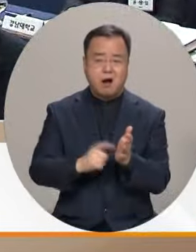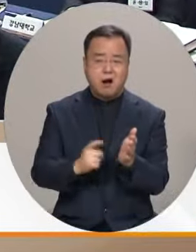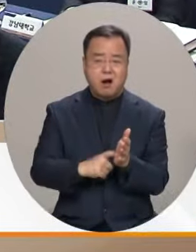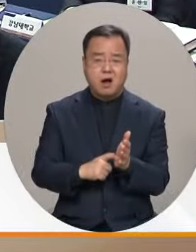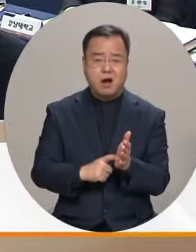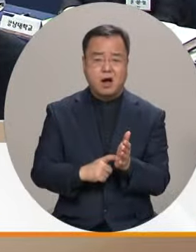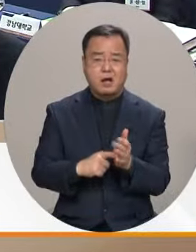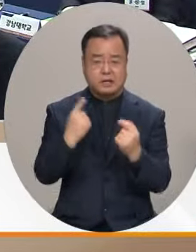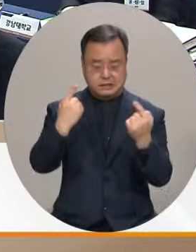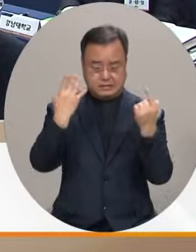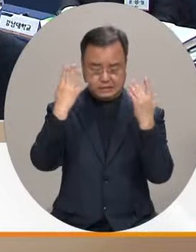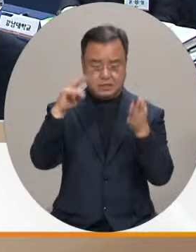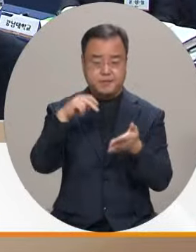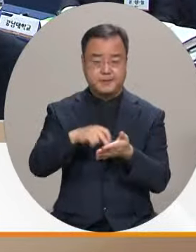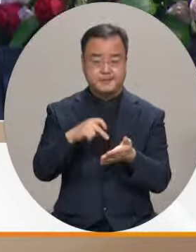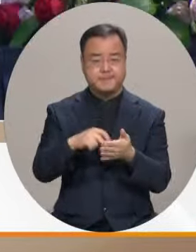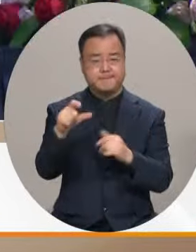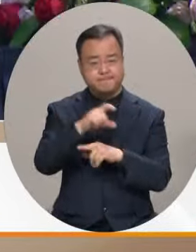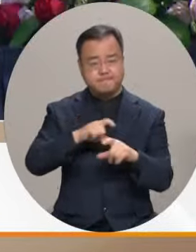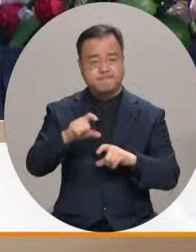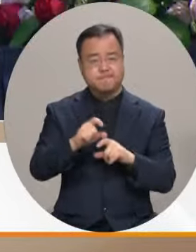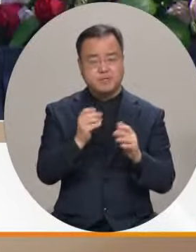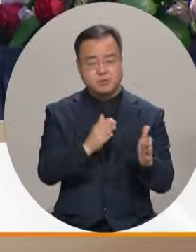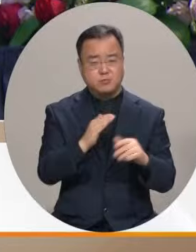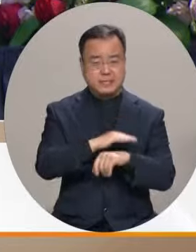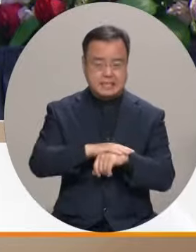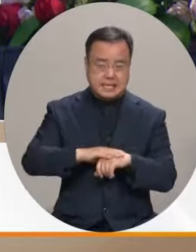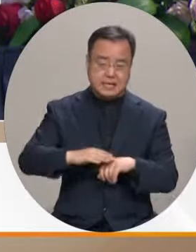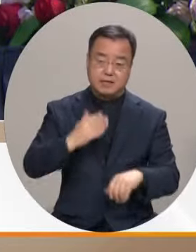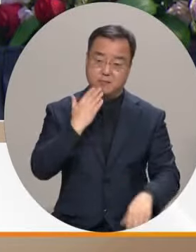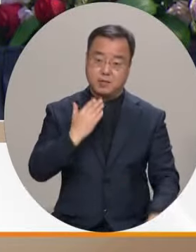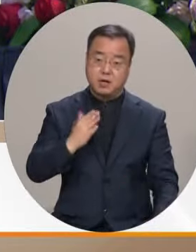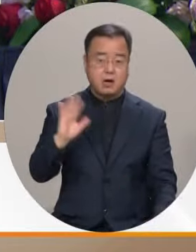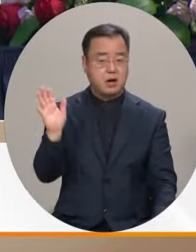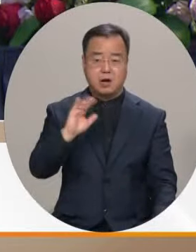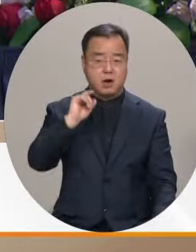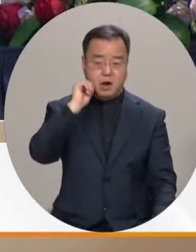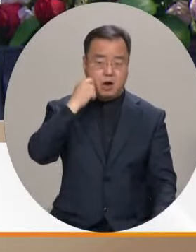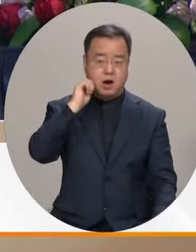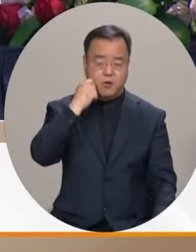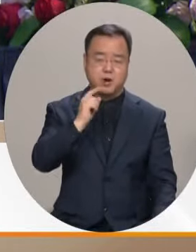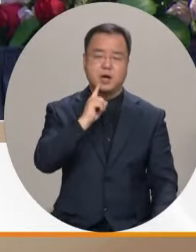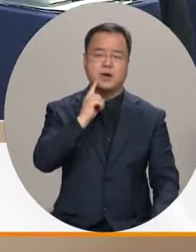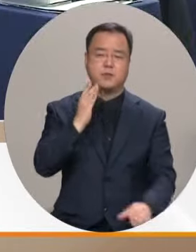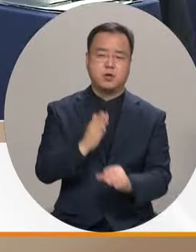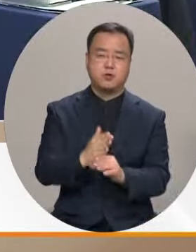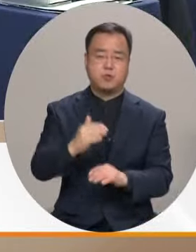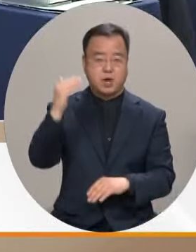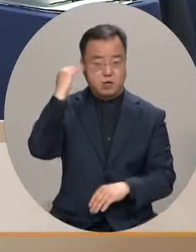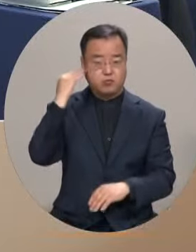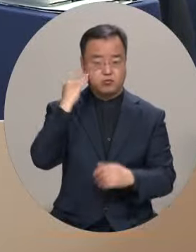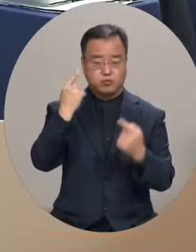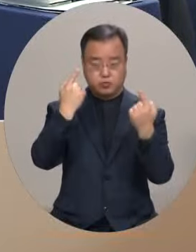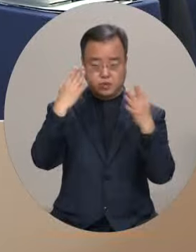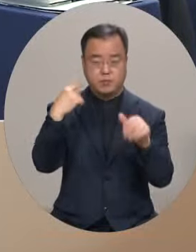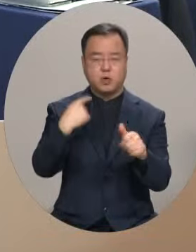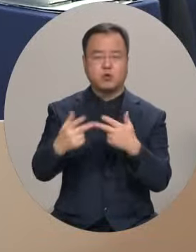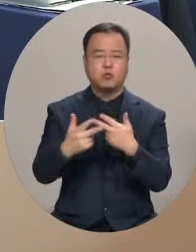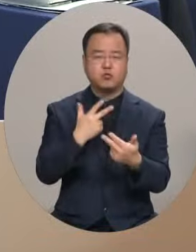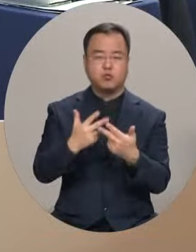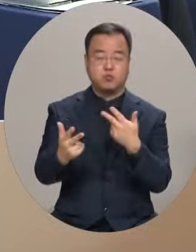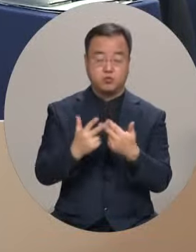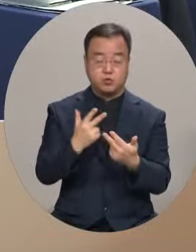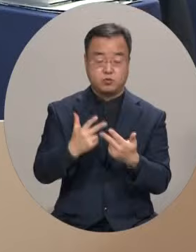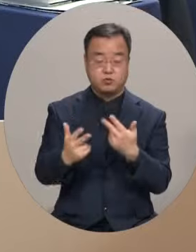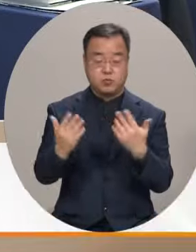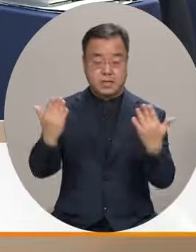대학들이 내실을 좀 괜찮게 갖출 수 있겠느냐 이런 우려도 나오는 상황이고요 한국대학 교육 협의회가 장대를 대상으로